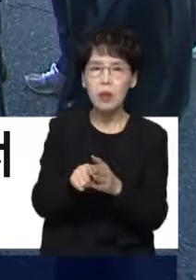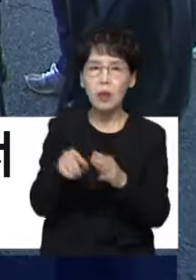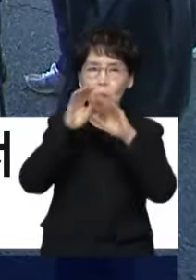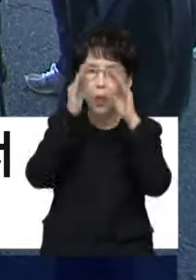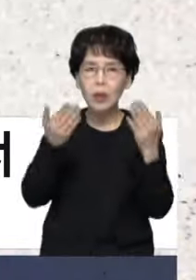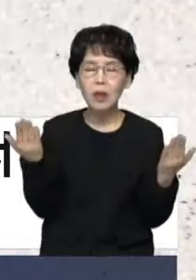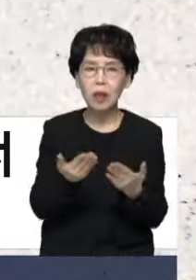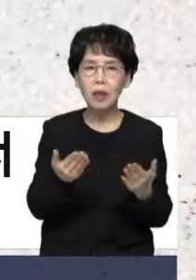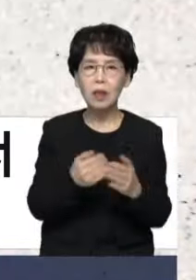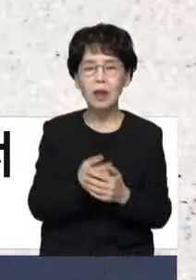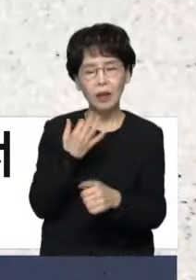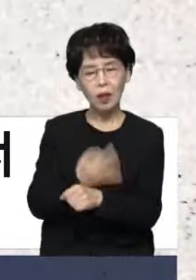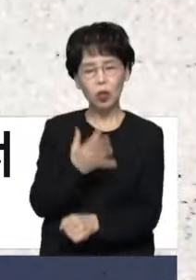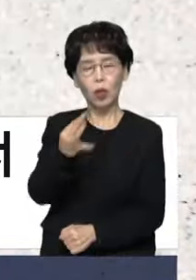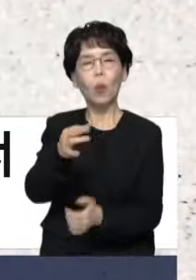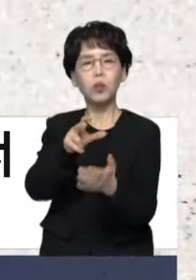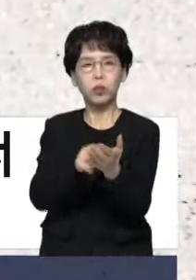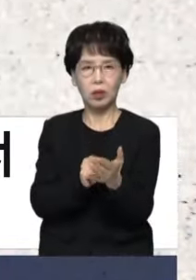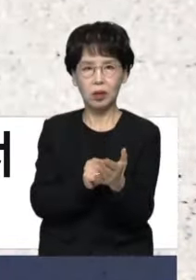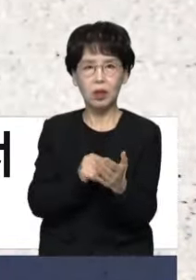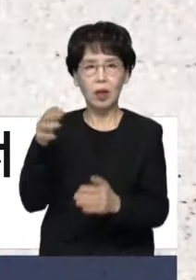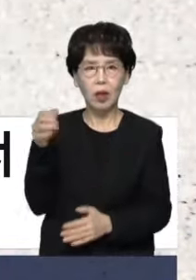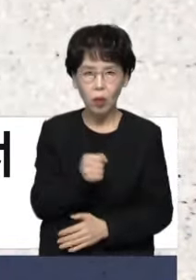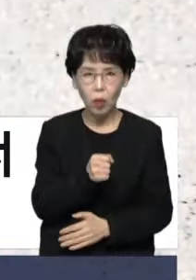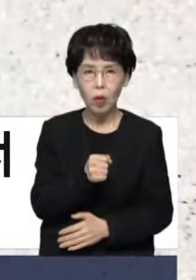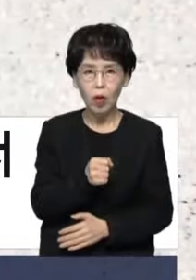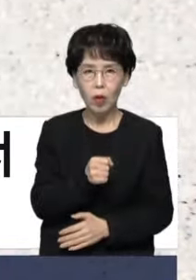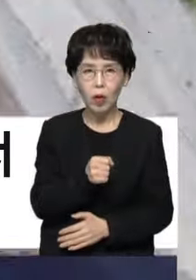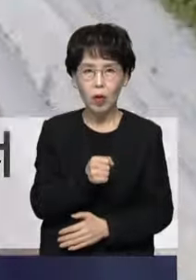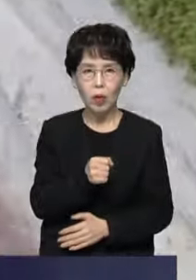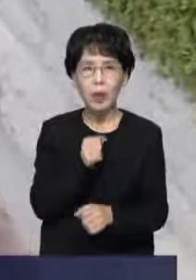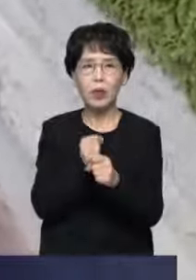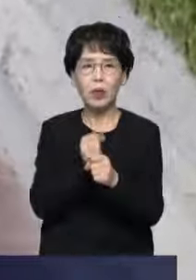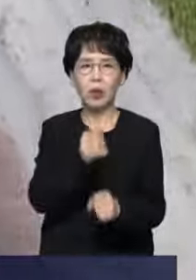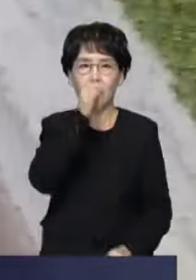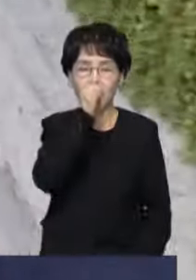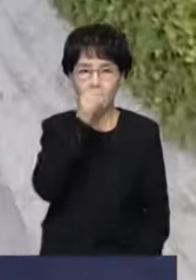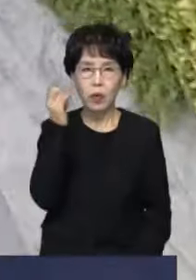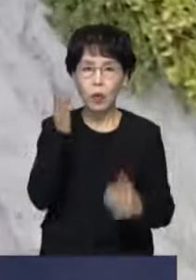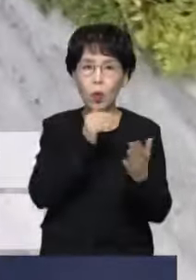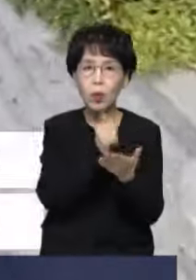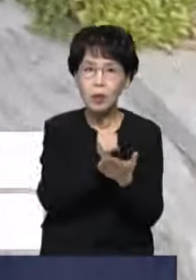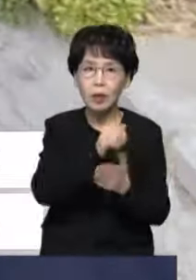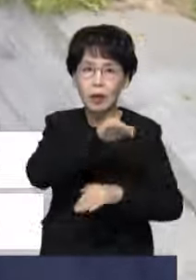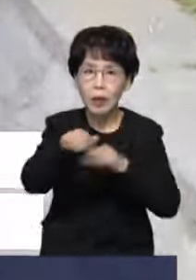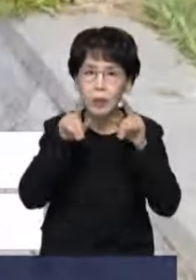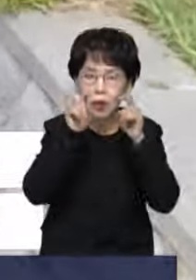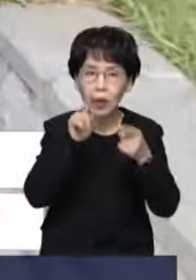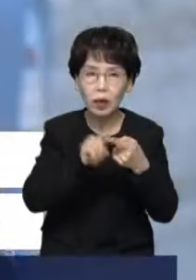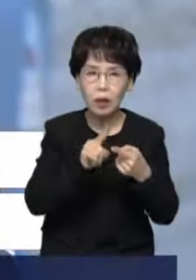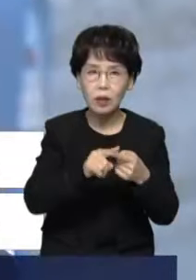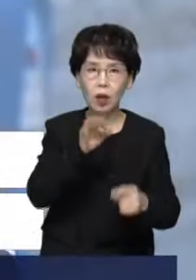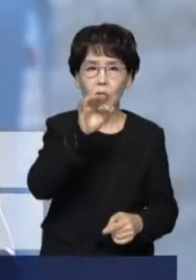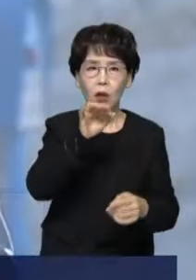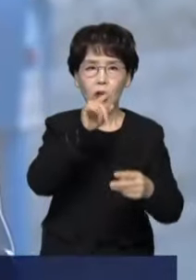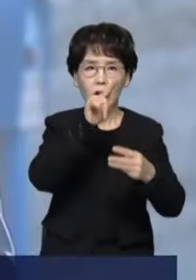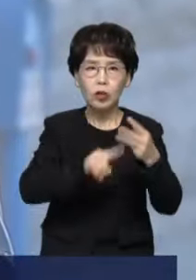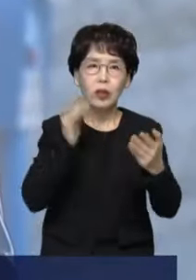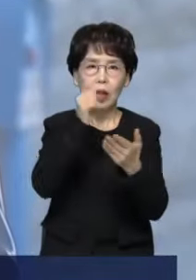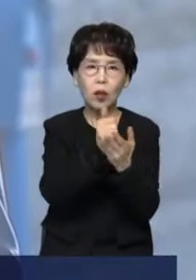사항을 단순한 돈 문제로 이 사항을 끌고 가고 있습니다. 또 공천 개입 의혹과 관련해 윤 대통령 부부를